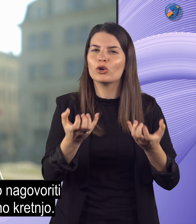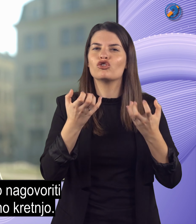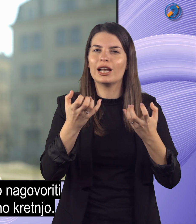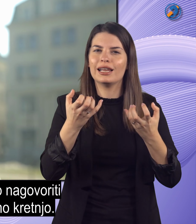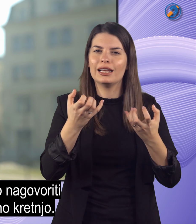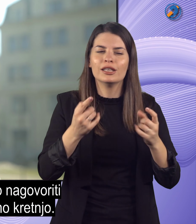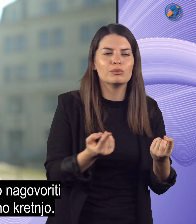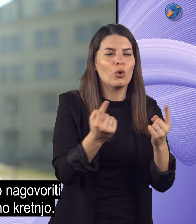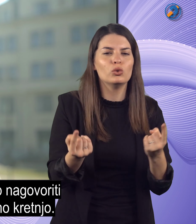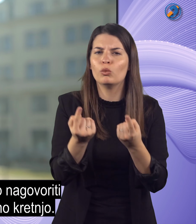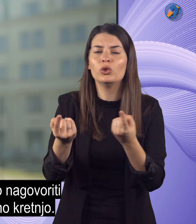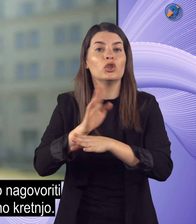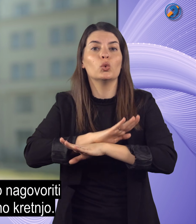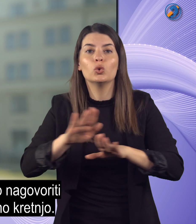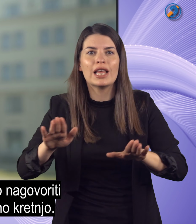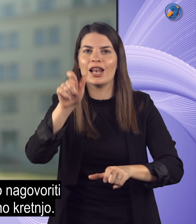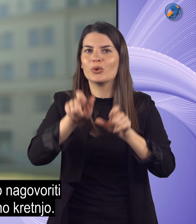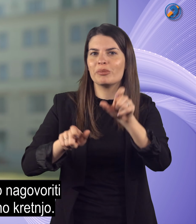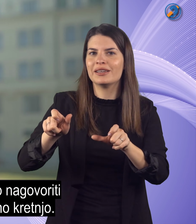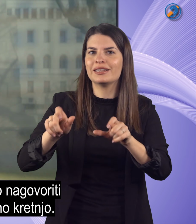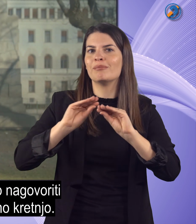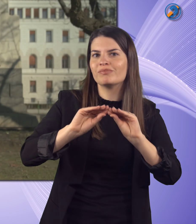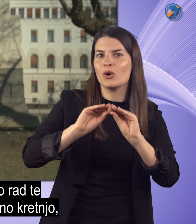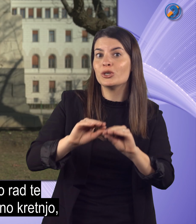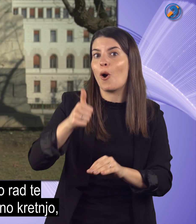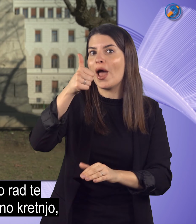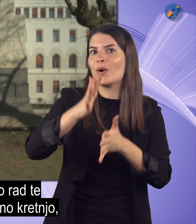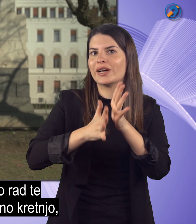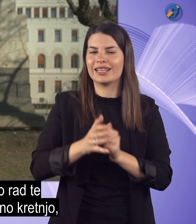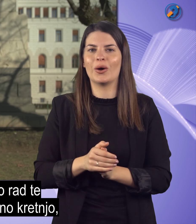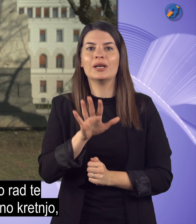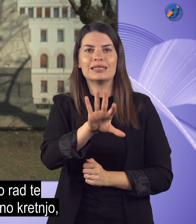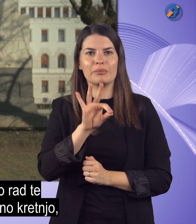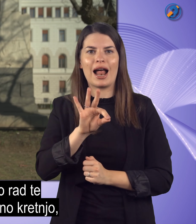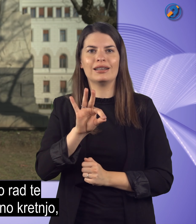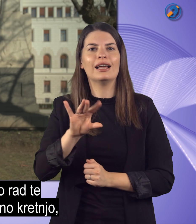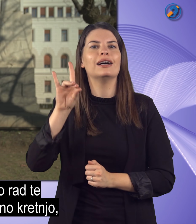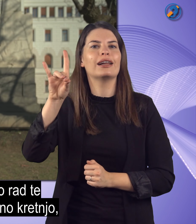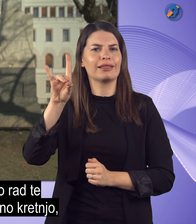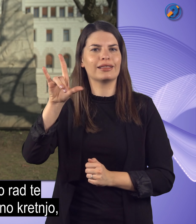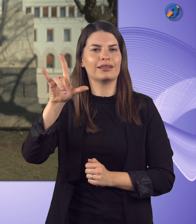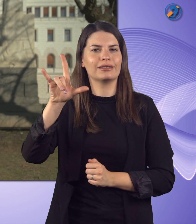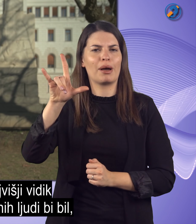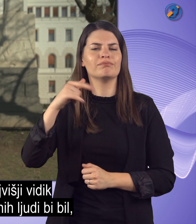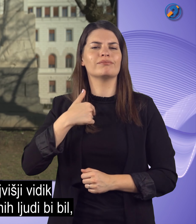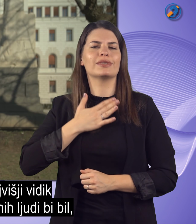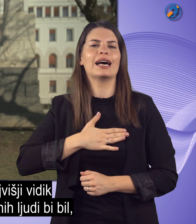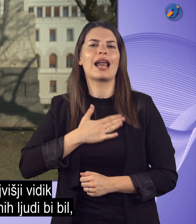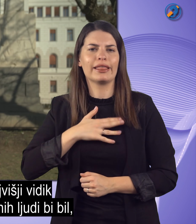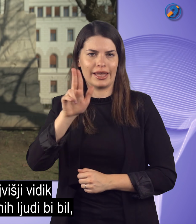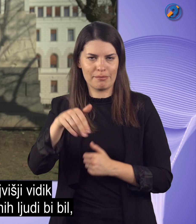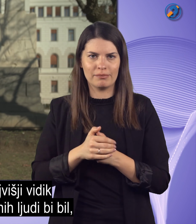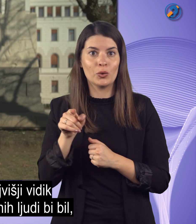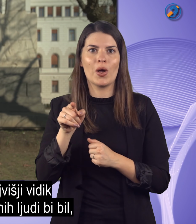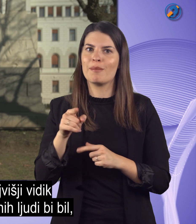nagovoriti vse ljudi z eno kretnjo, torej zbrali smo rata imam, torej pozitivno kretnjo, zato ker